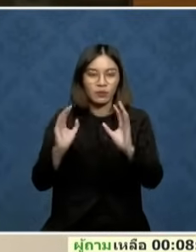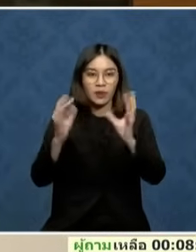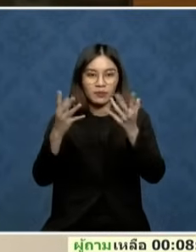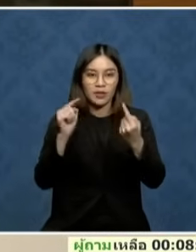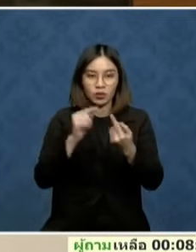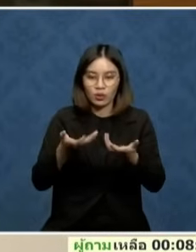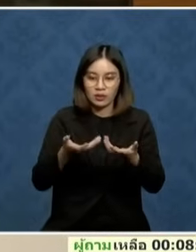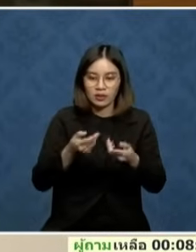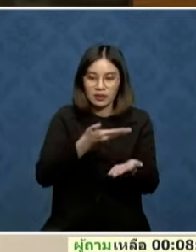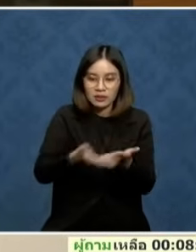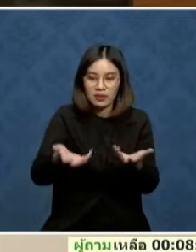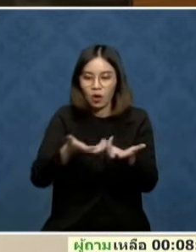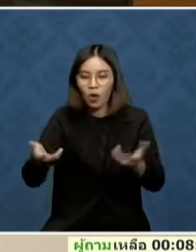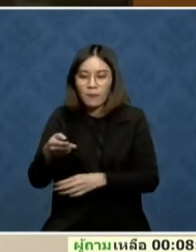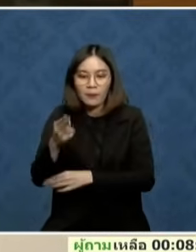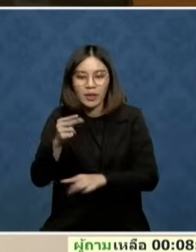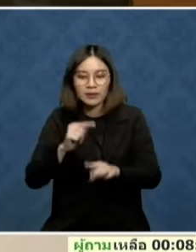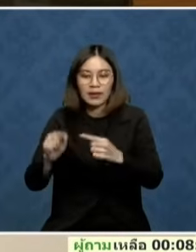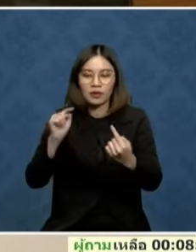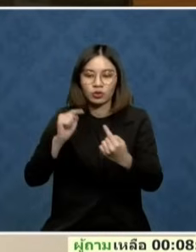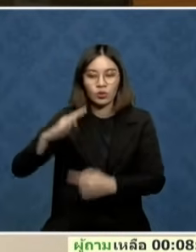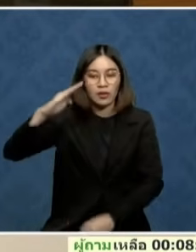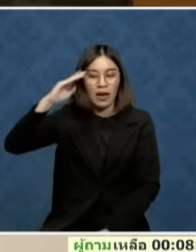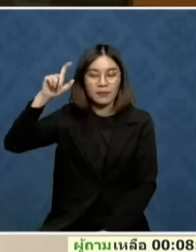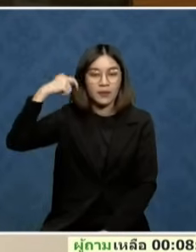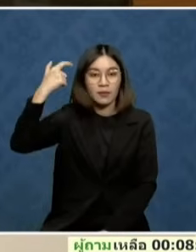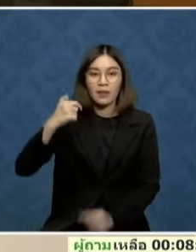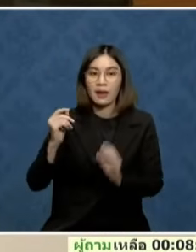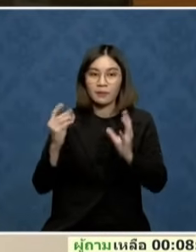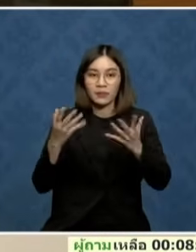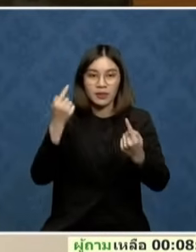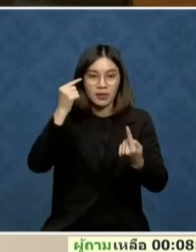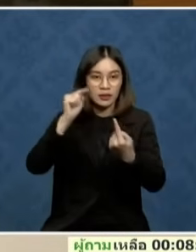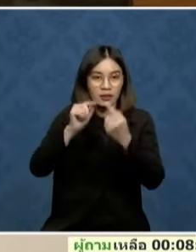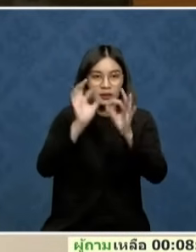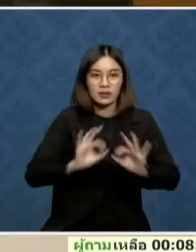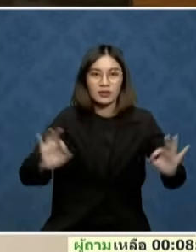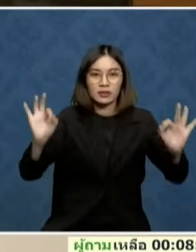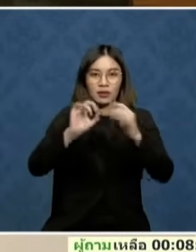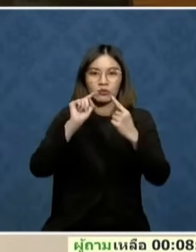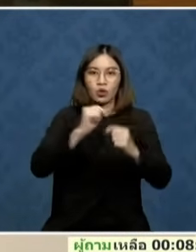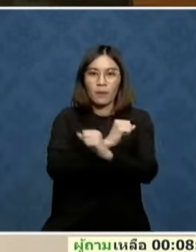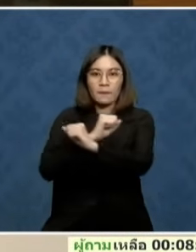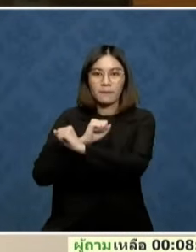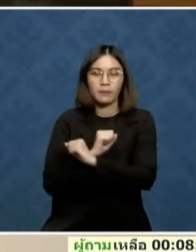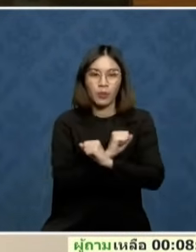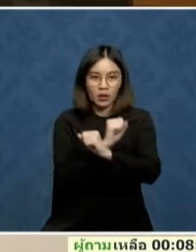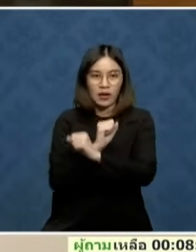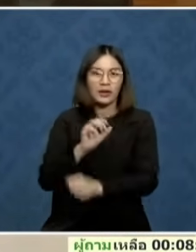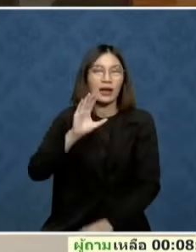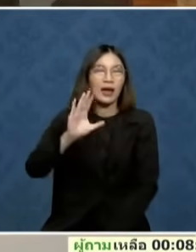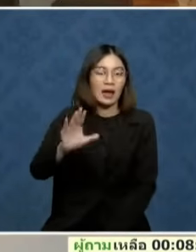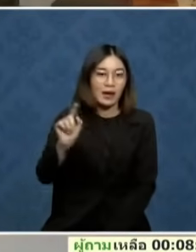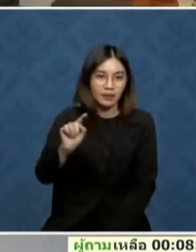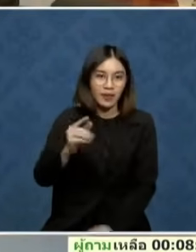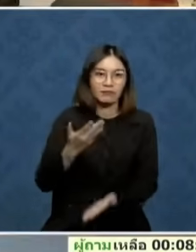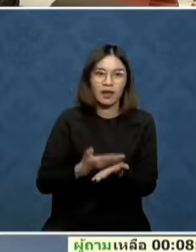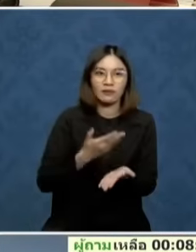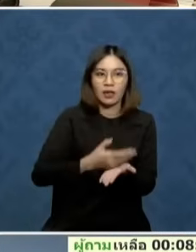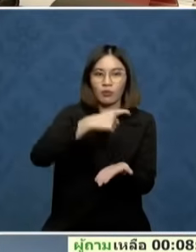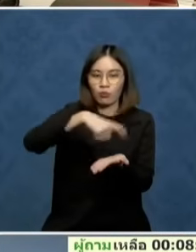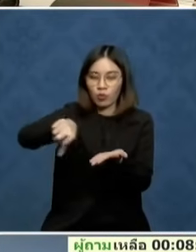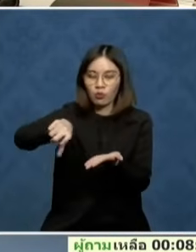ค์กรทางทหารของเมียนมารวมถึงให้ความสำคัญต่อการป้องกันห้ามนำธุรกรรมทางการ